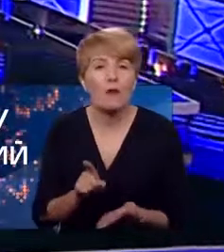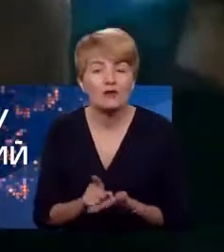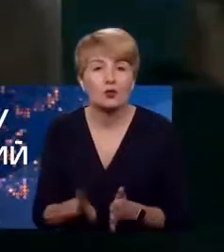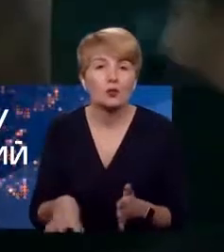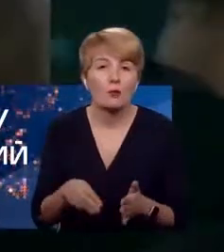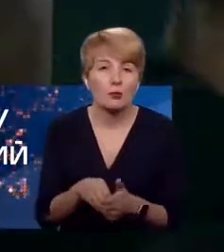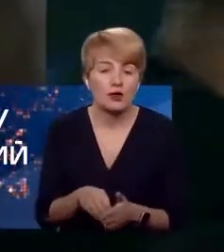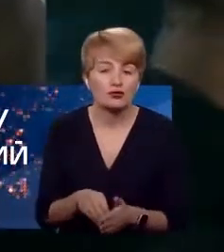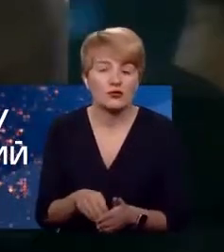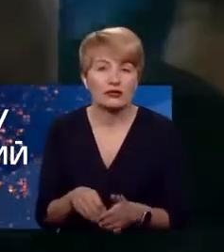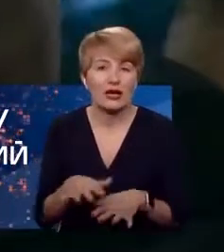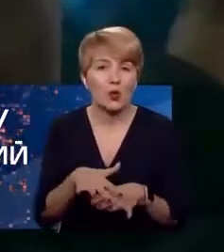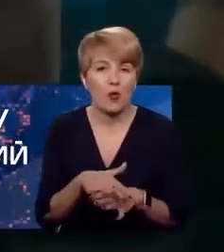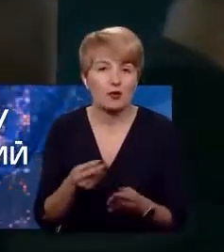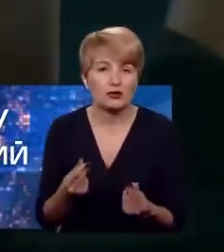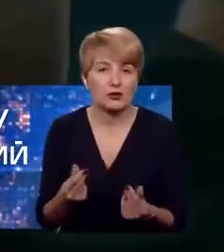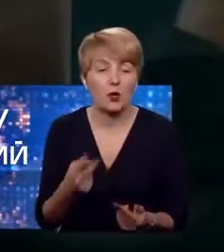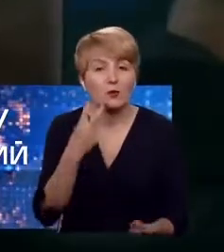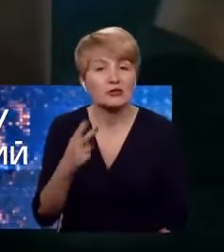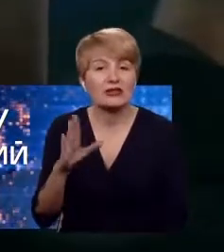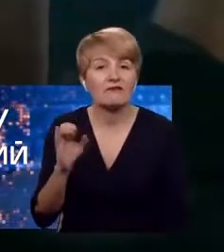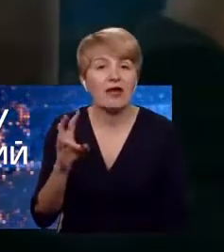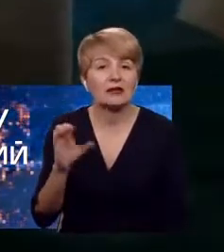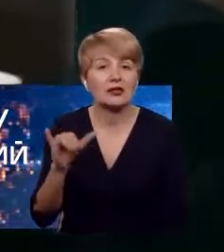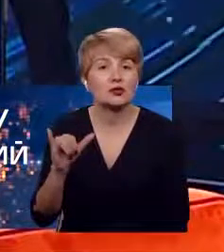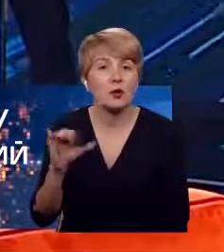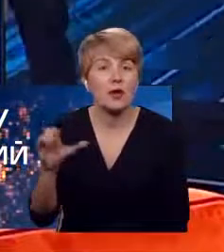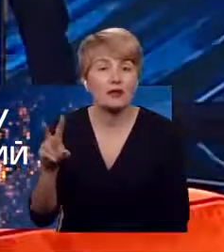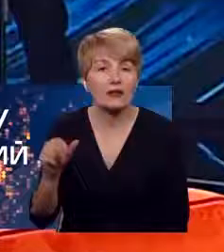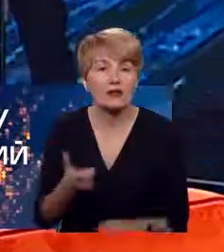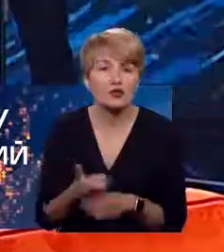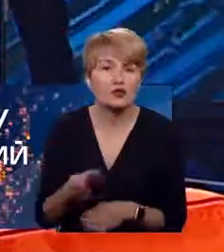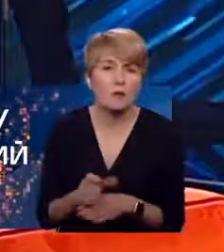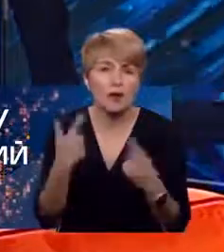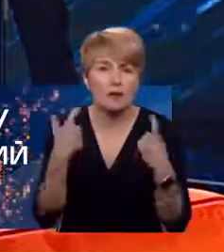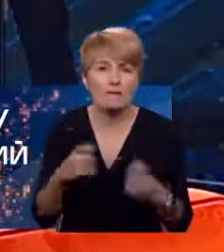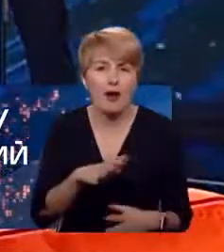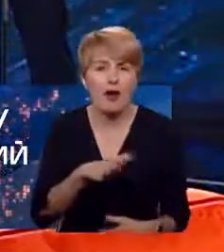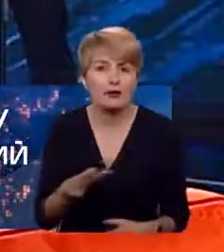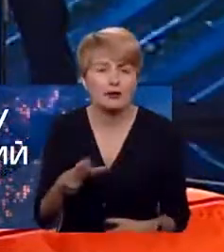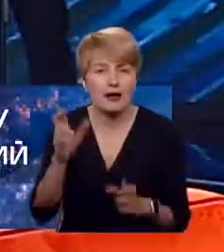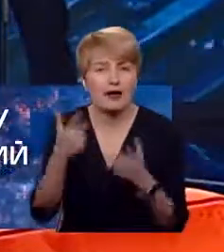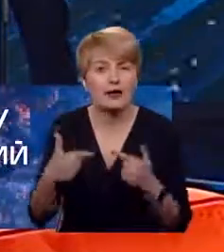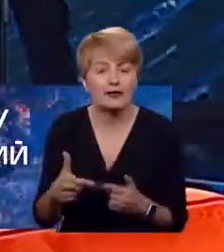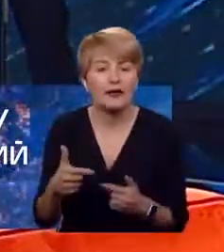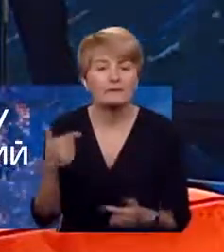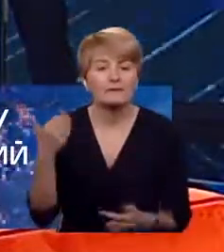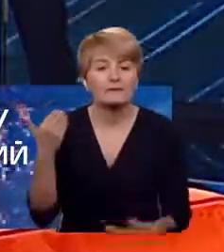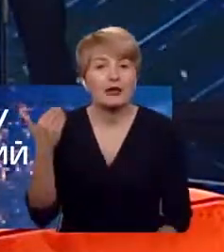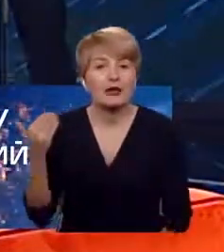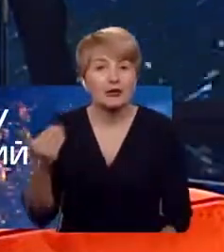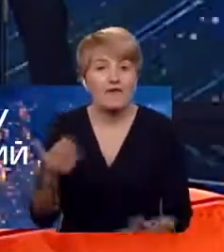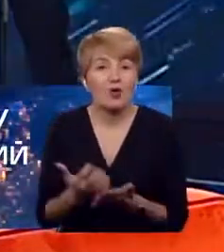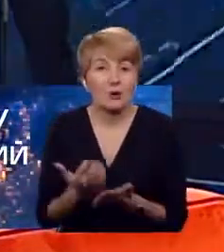ціною. Подивіться, що відбувається наразі в Венесуелі. Супербагата країна. Собівартість виробництва нафти там одна з найнижчих у